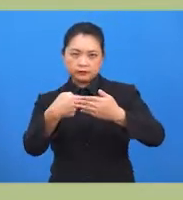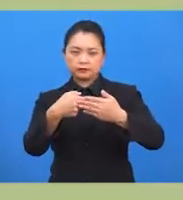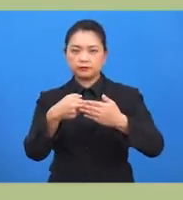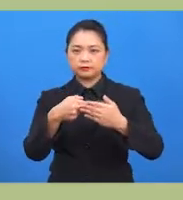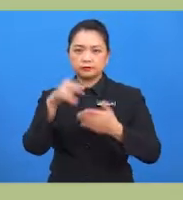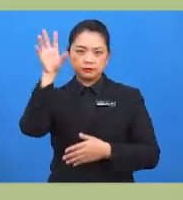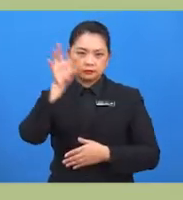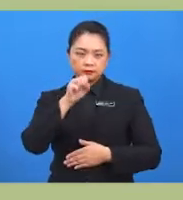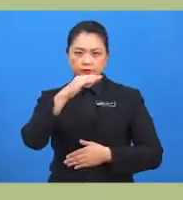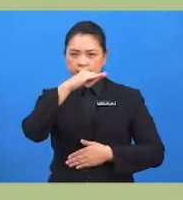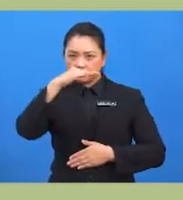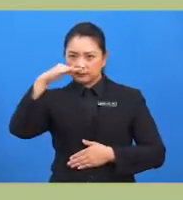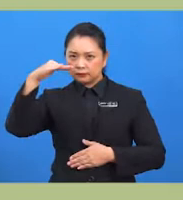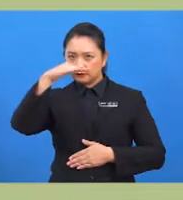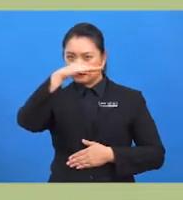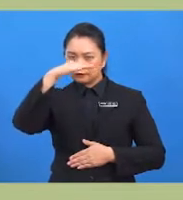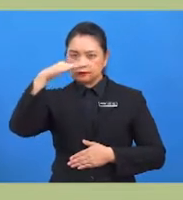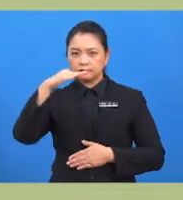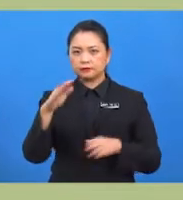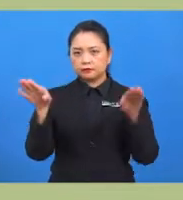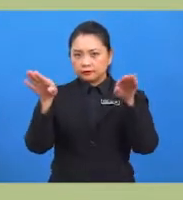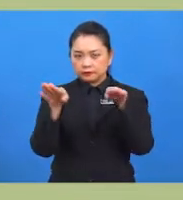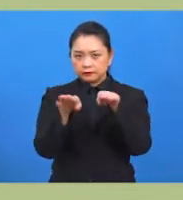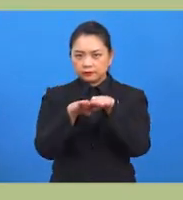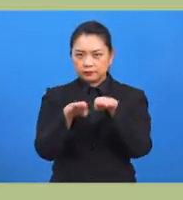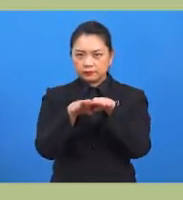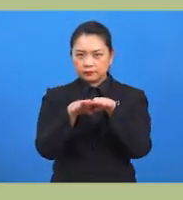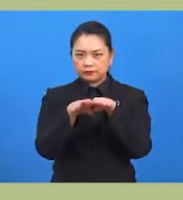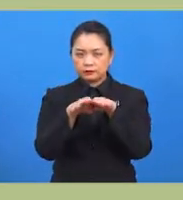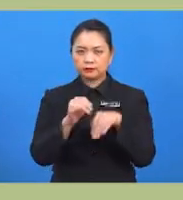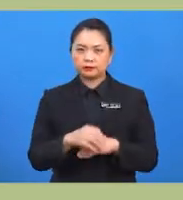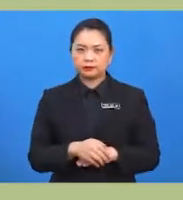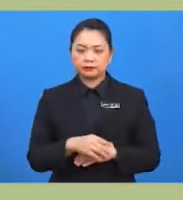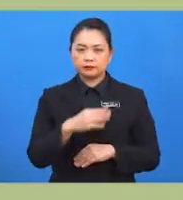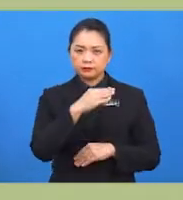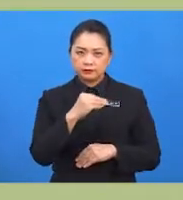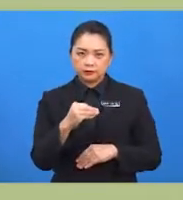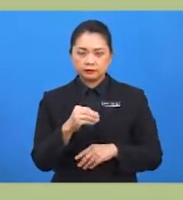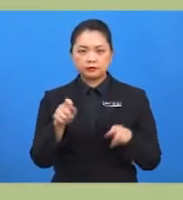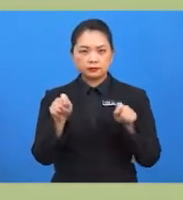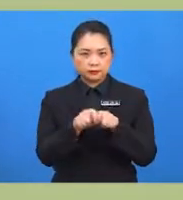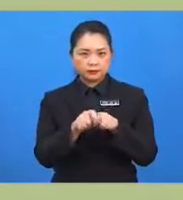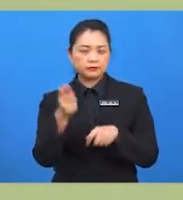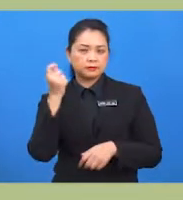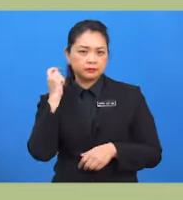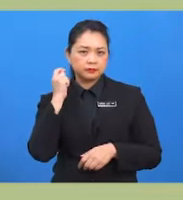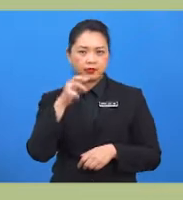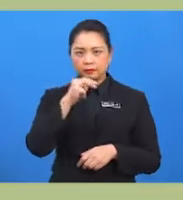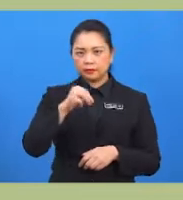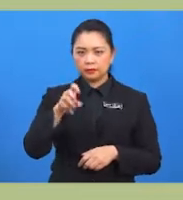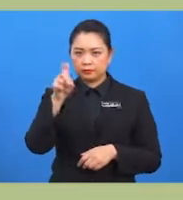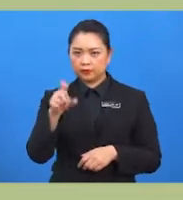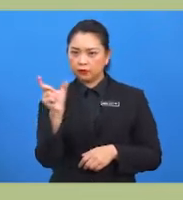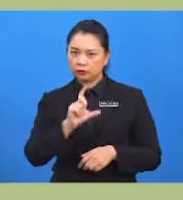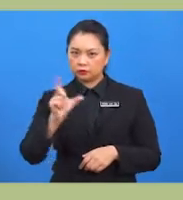kali Hai tutup belalang volumetrik dan seperti tadi murid-murid perlu